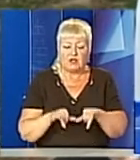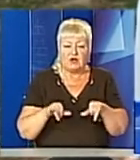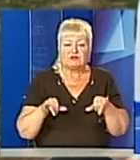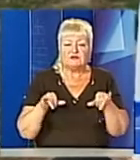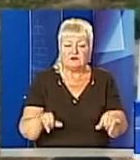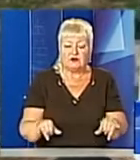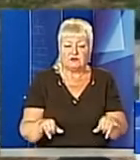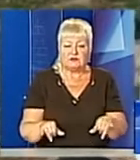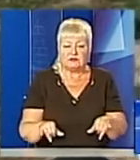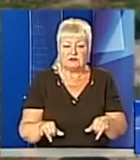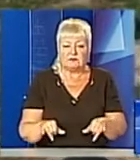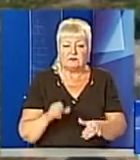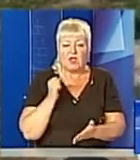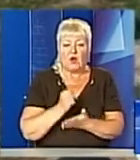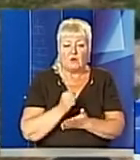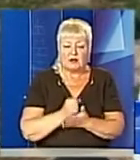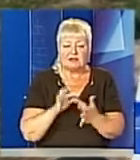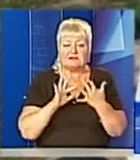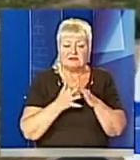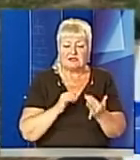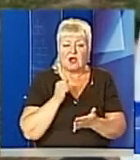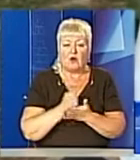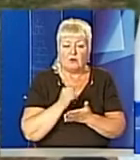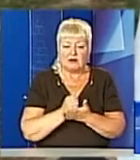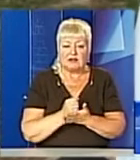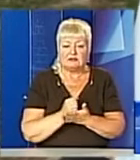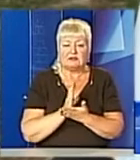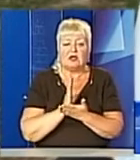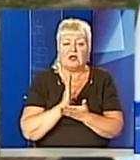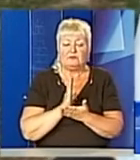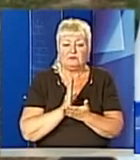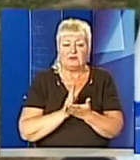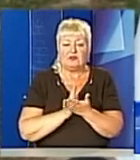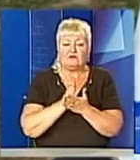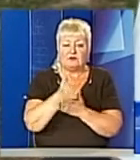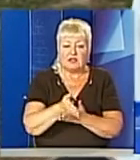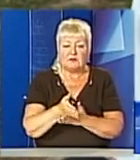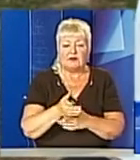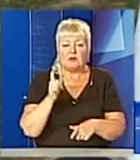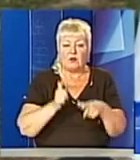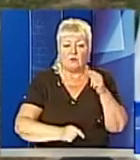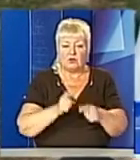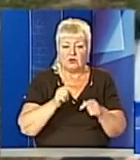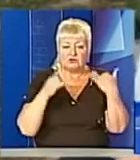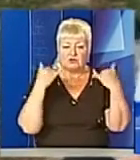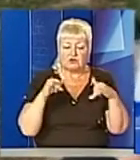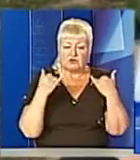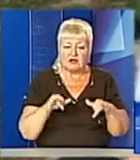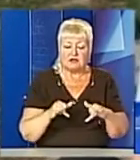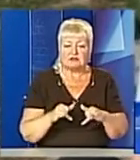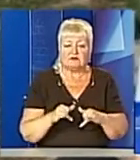розвивається кооперація, сільська кооперація в напрямку молочного господарства у цій галузі.